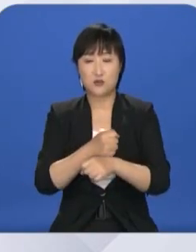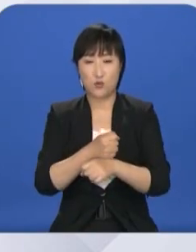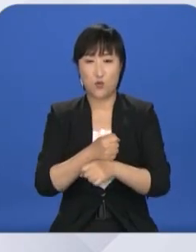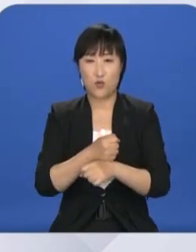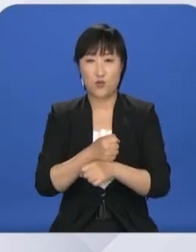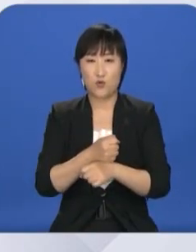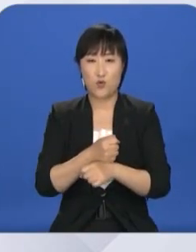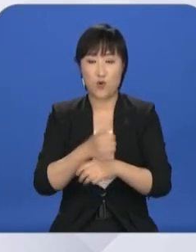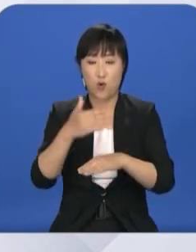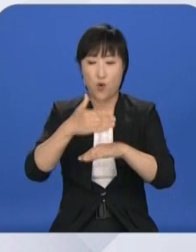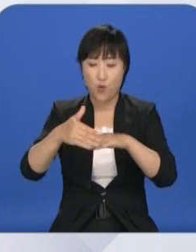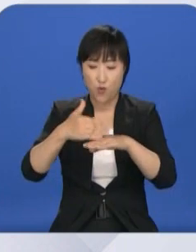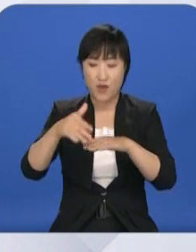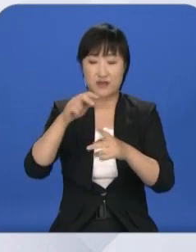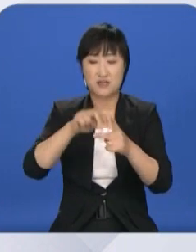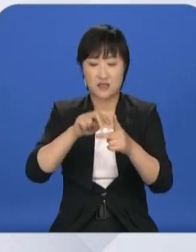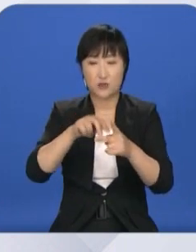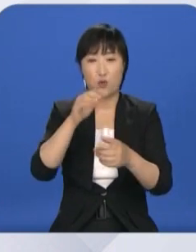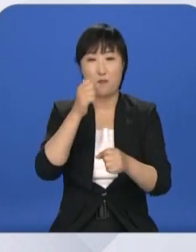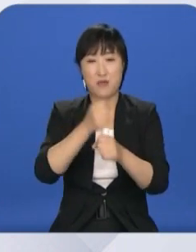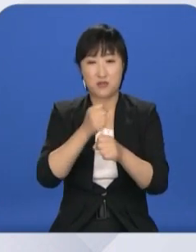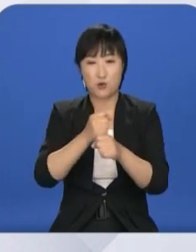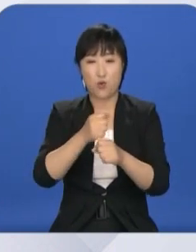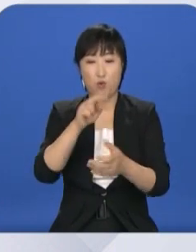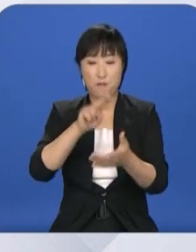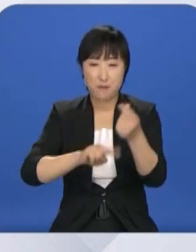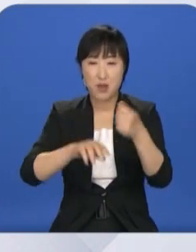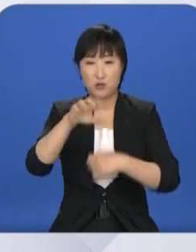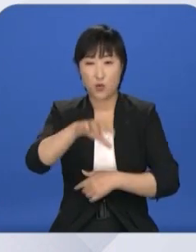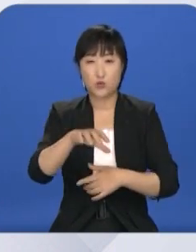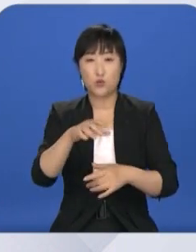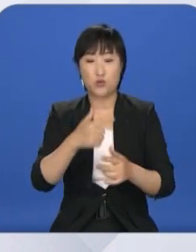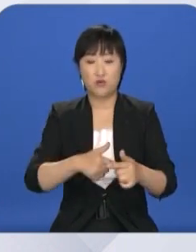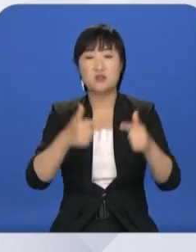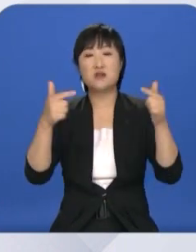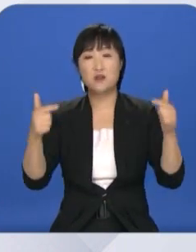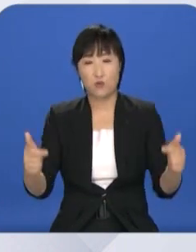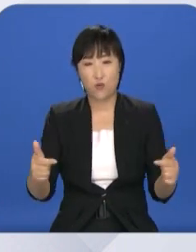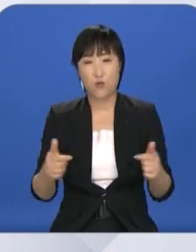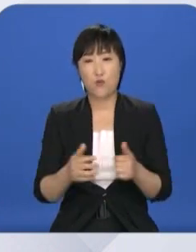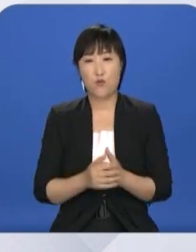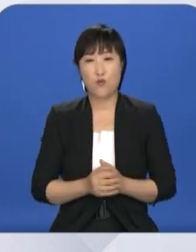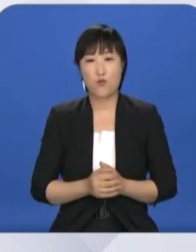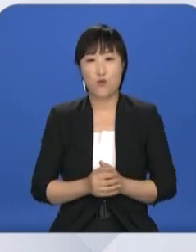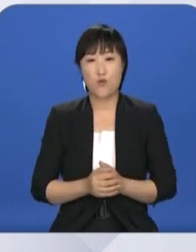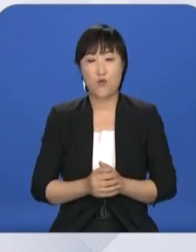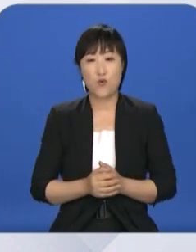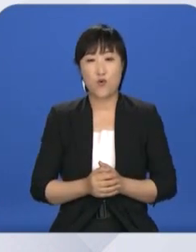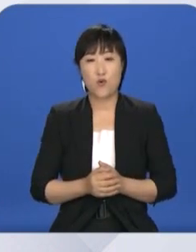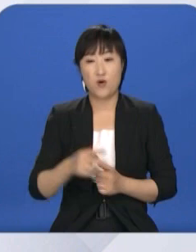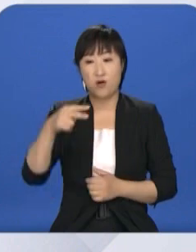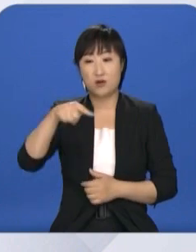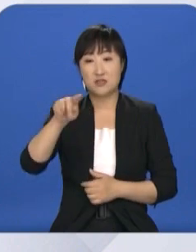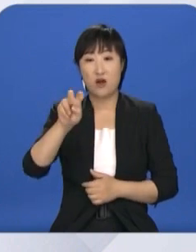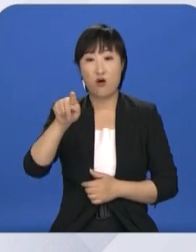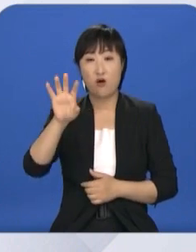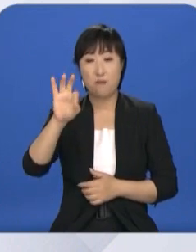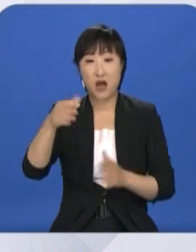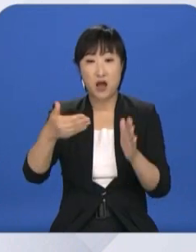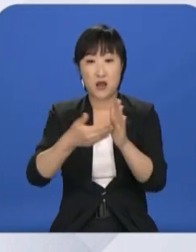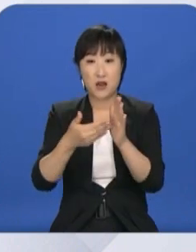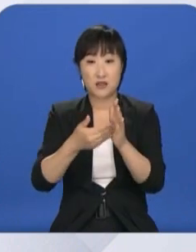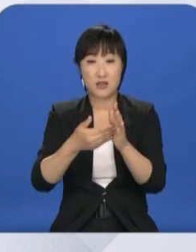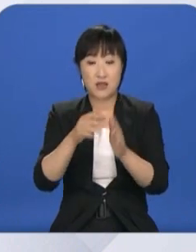내가지고 회의센터도 만들고 위판장도 확대하고 또 특히 지금 서망항을 이용하는